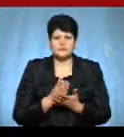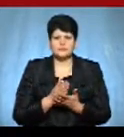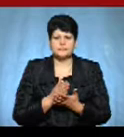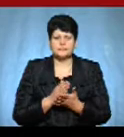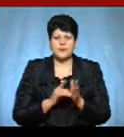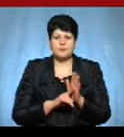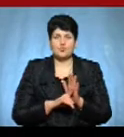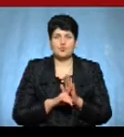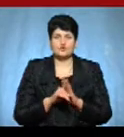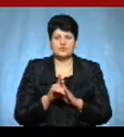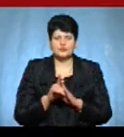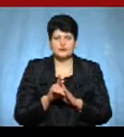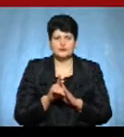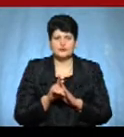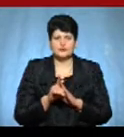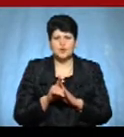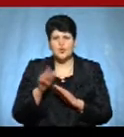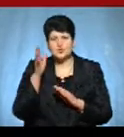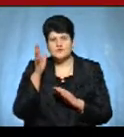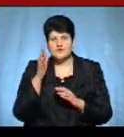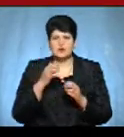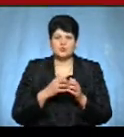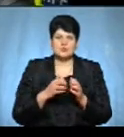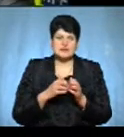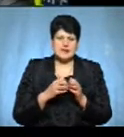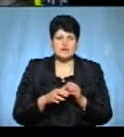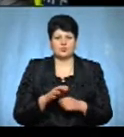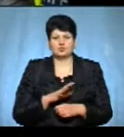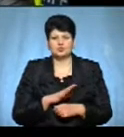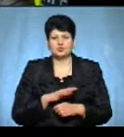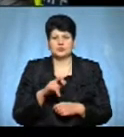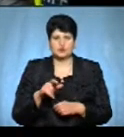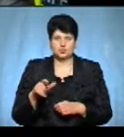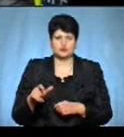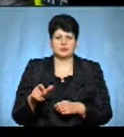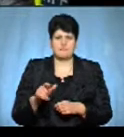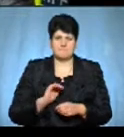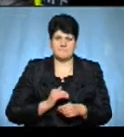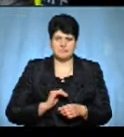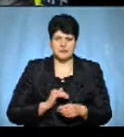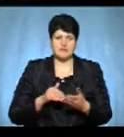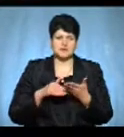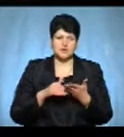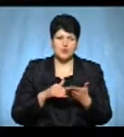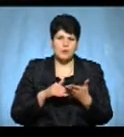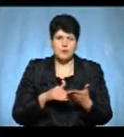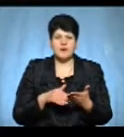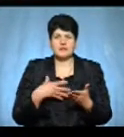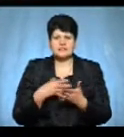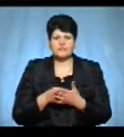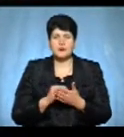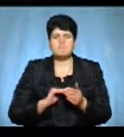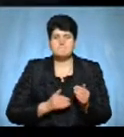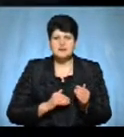мають тільки початкову освіту, середню. Були люди, які підприємці допомагали